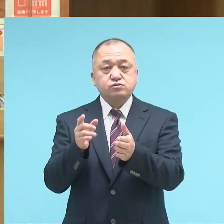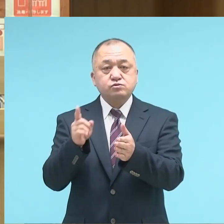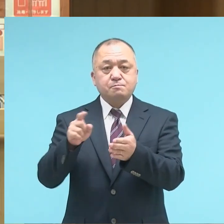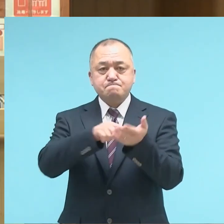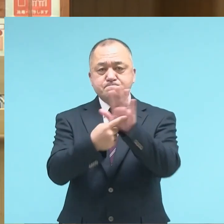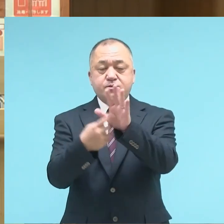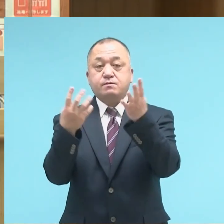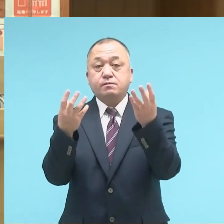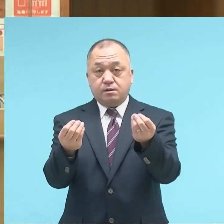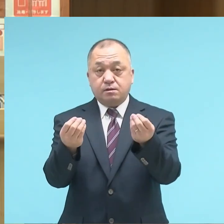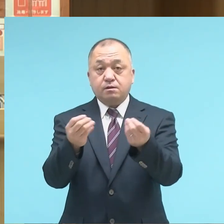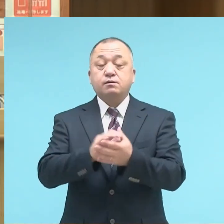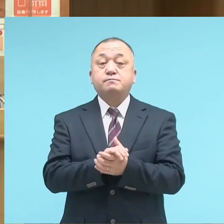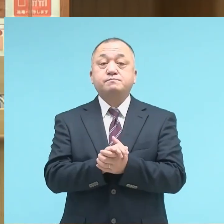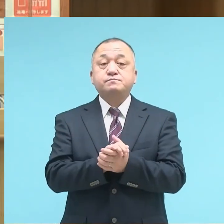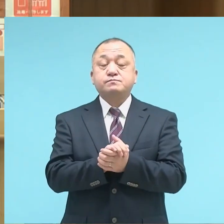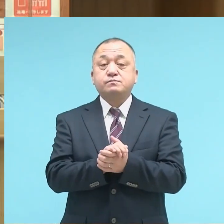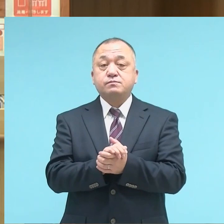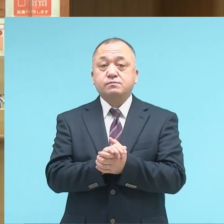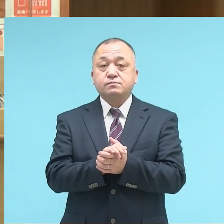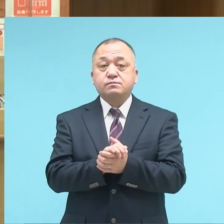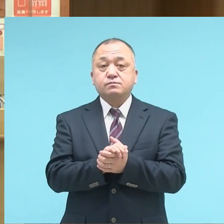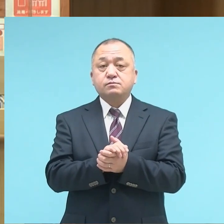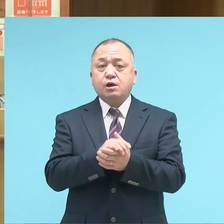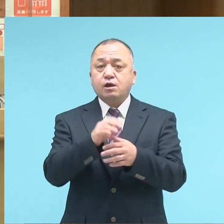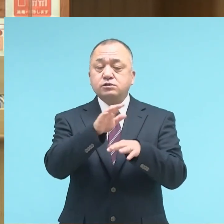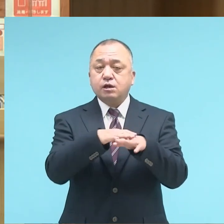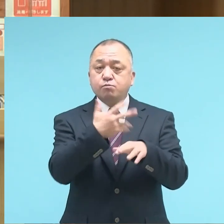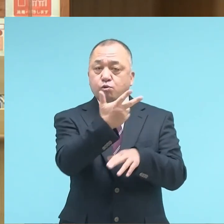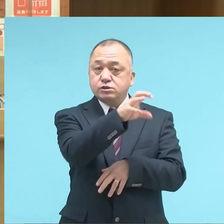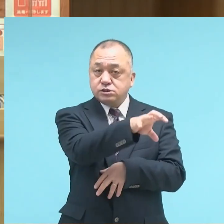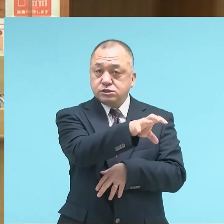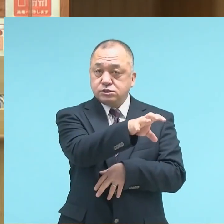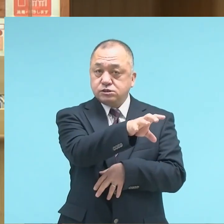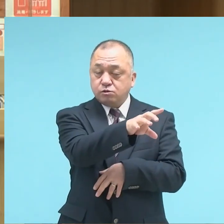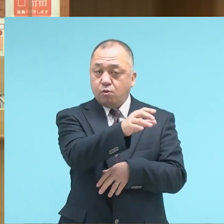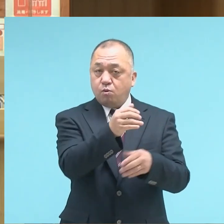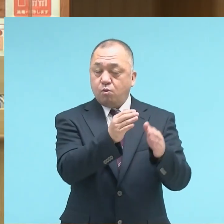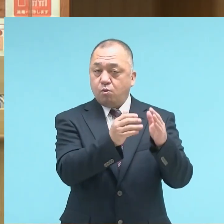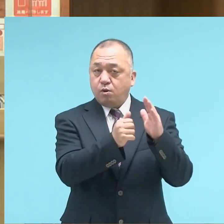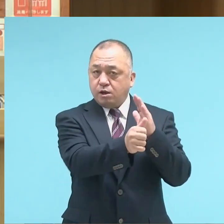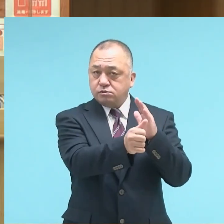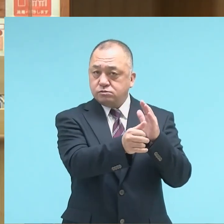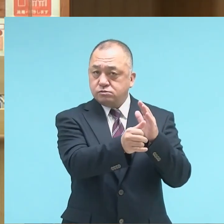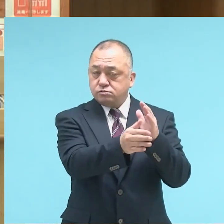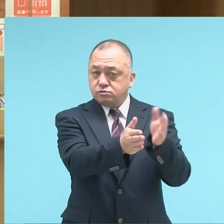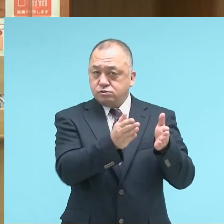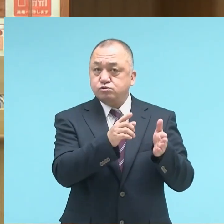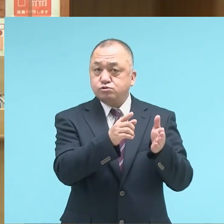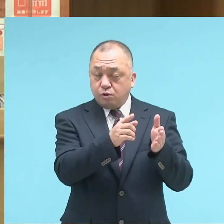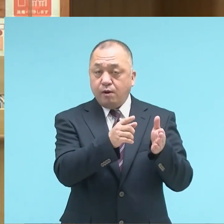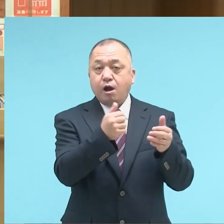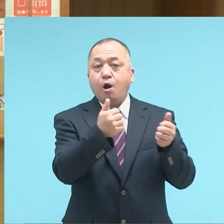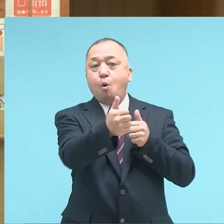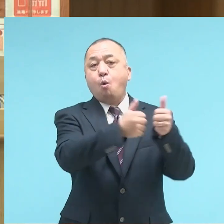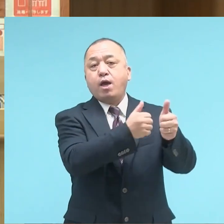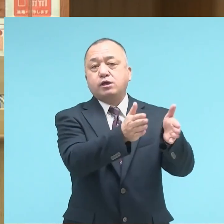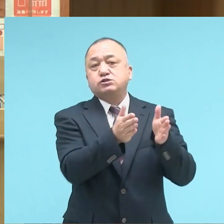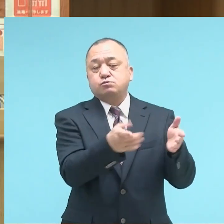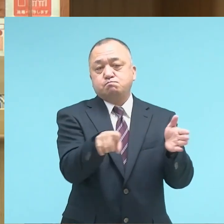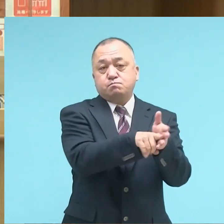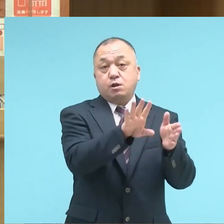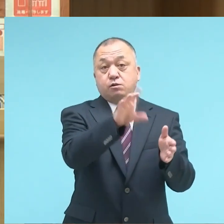に打ち出されたわけなんですが、札幌市の外出自粛を打ち出した際に往来自粛も合わせて打ち出したわけ